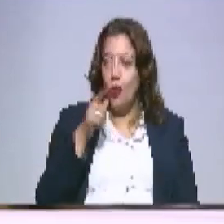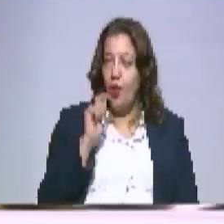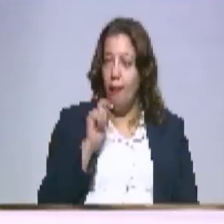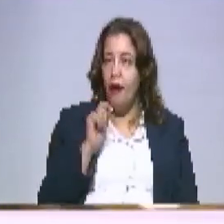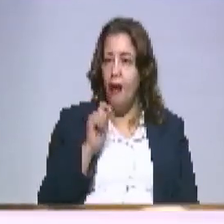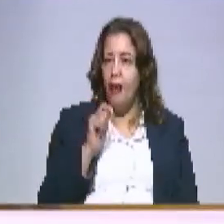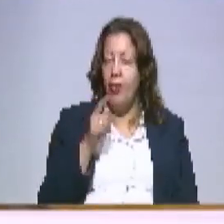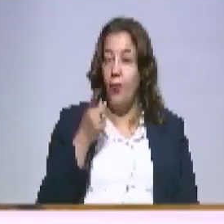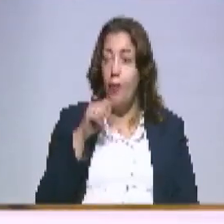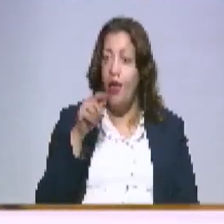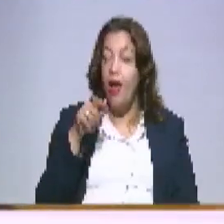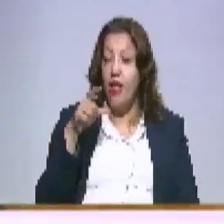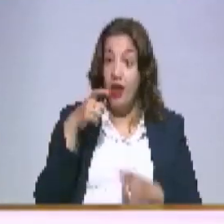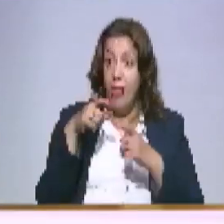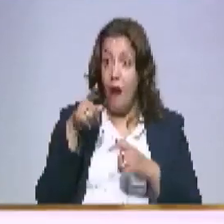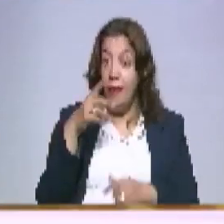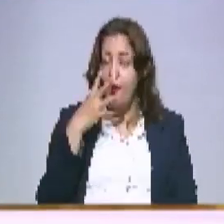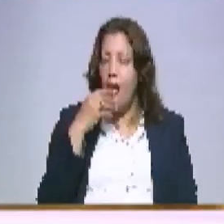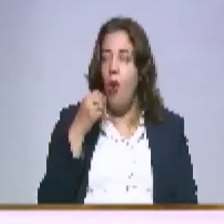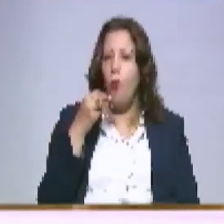الطبق ده انا بعشقه جدا.